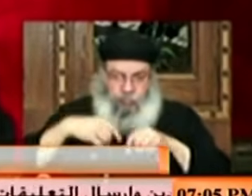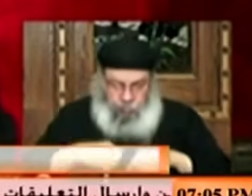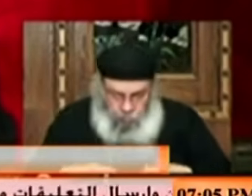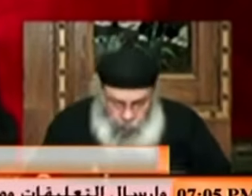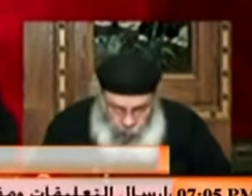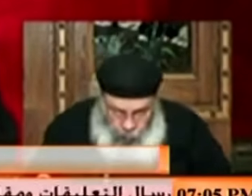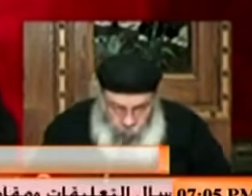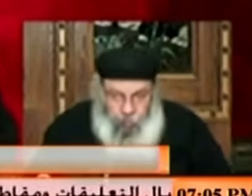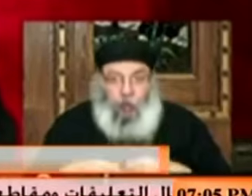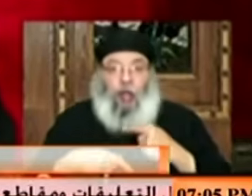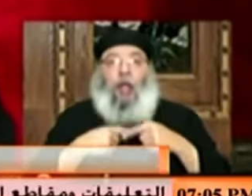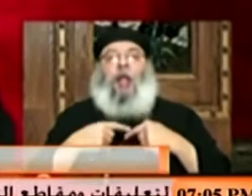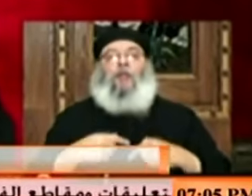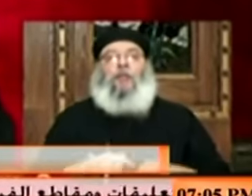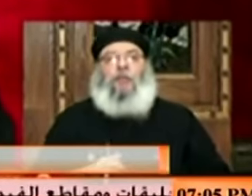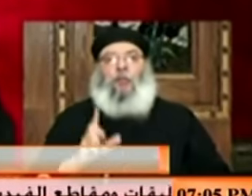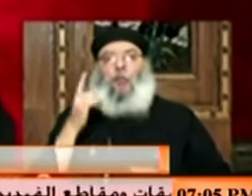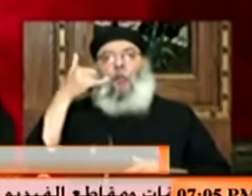تقدرش تفرد